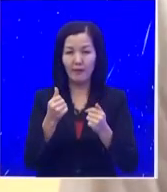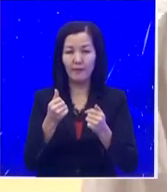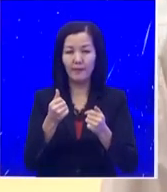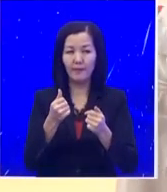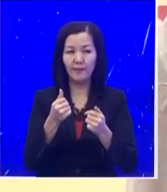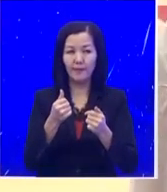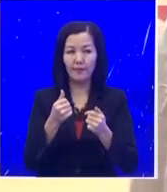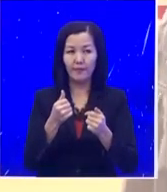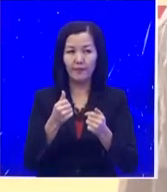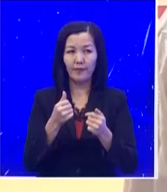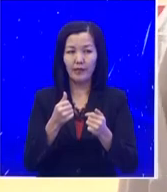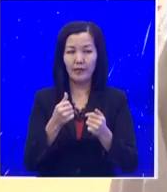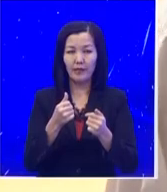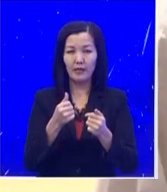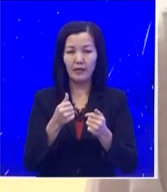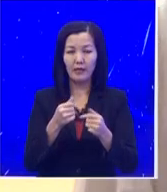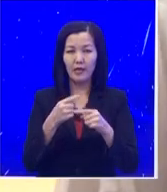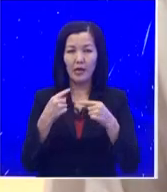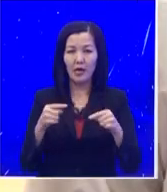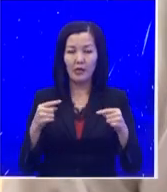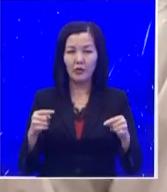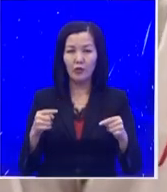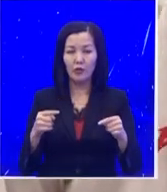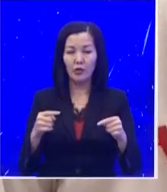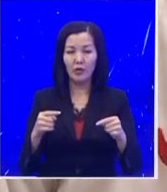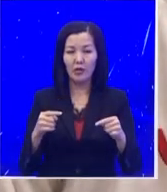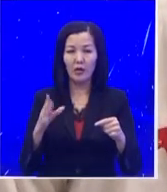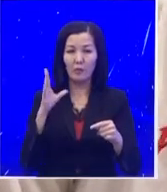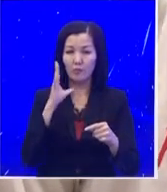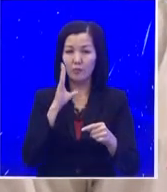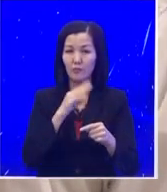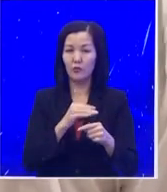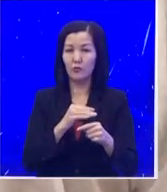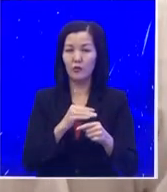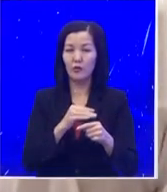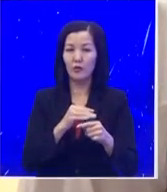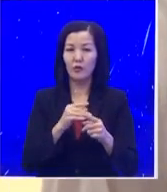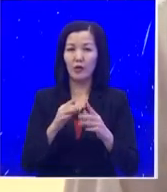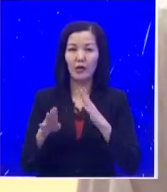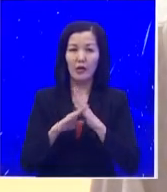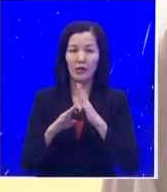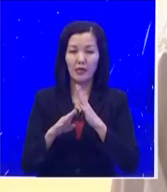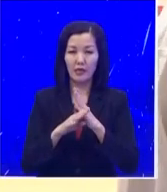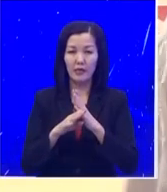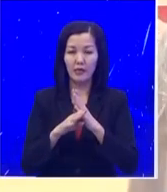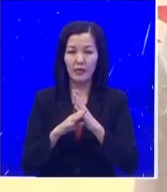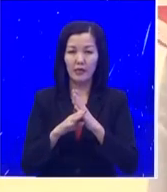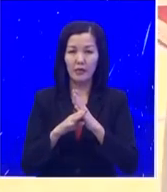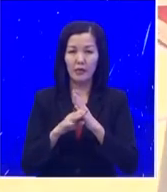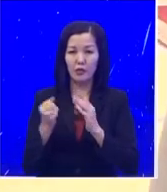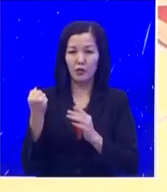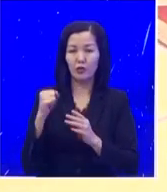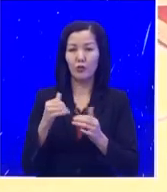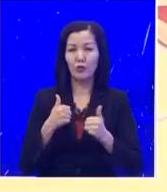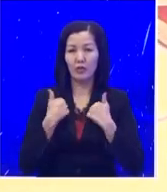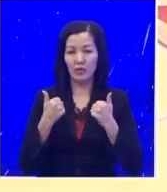Оларға әр қайсына әртүрлі тактика қолданылады. Енді ол бірінші алдымен сеткаға байланысты дейді. Сеткаң